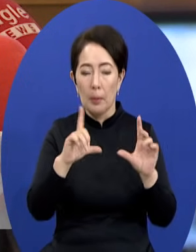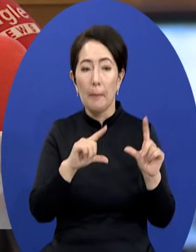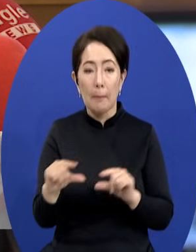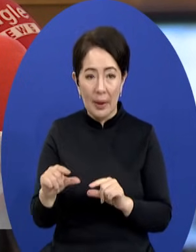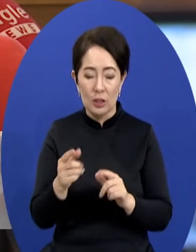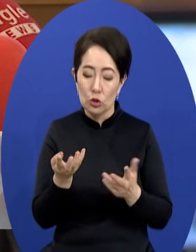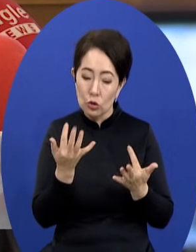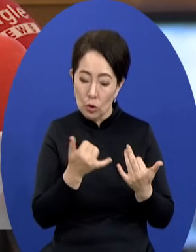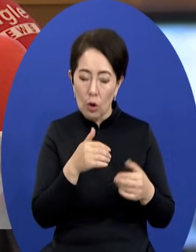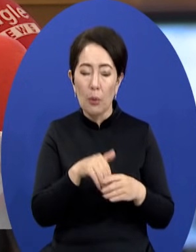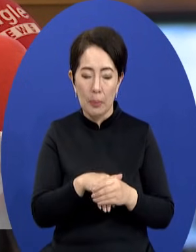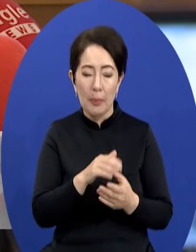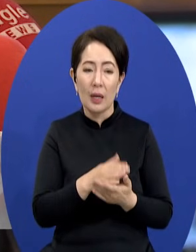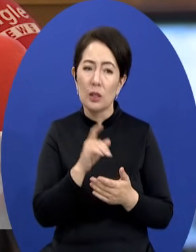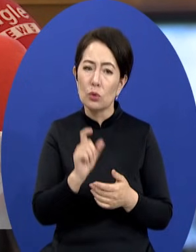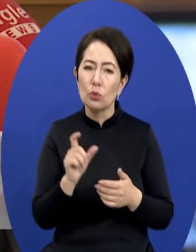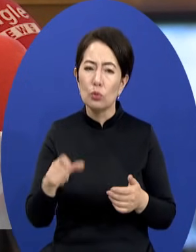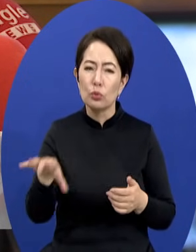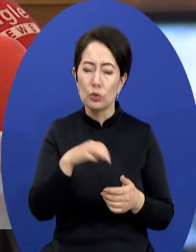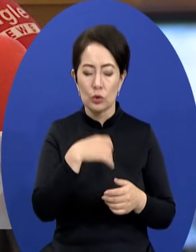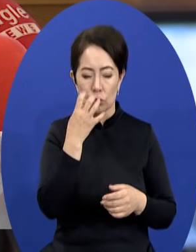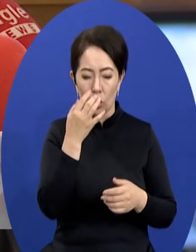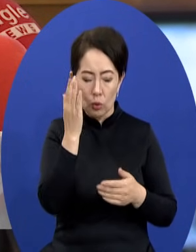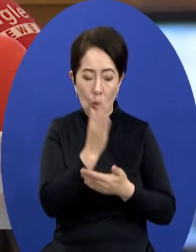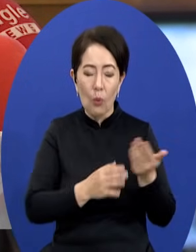тоон дээр оршиж байгаа. Одоо энэ хүмүүсийнхээ бид нар